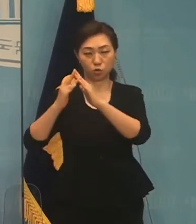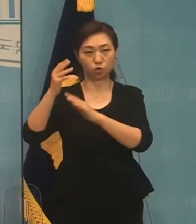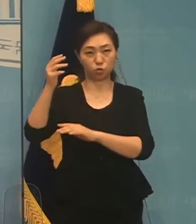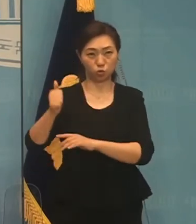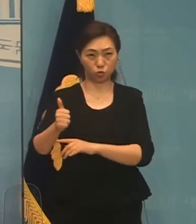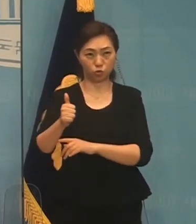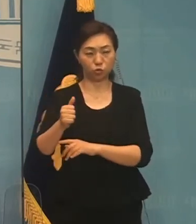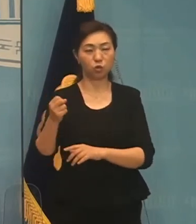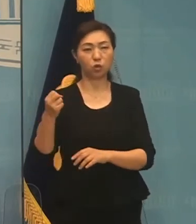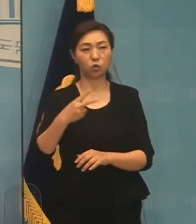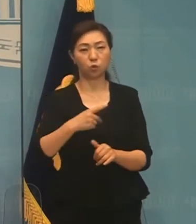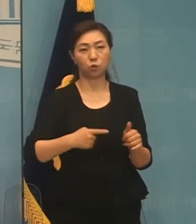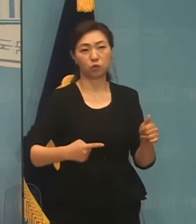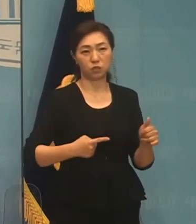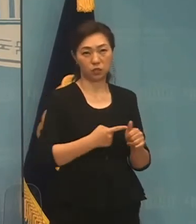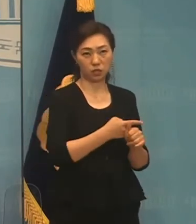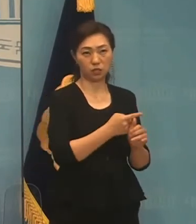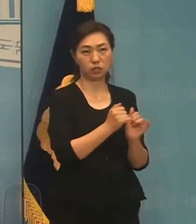살인자